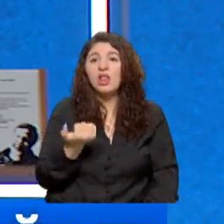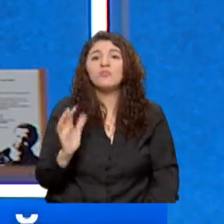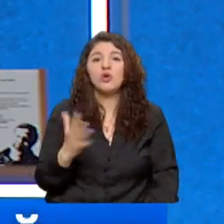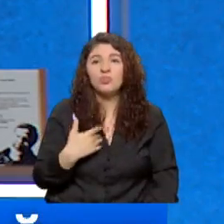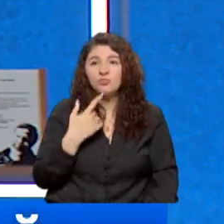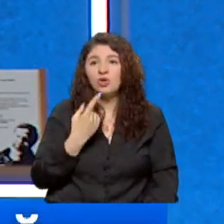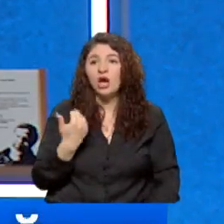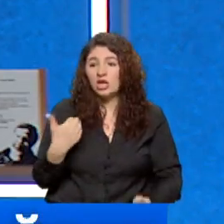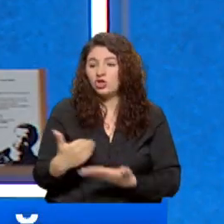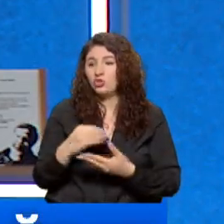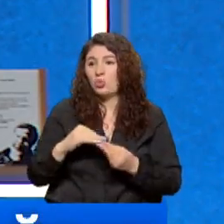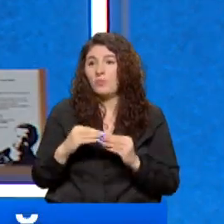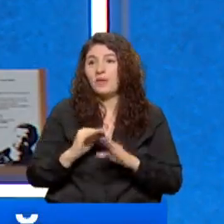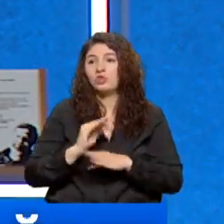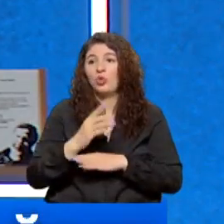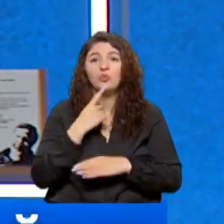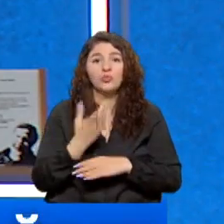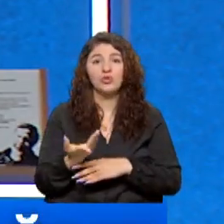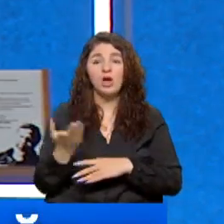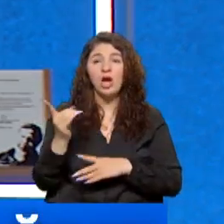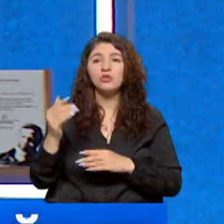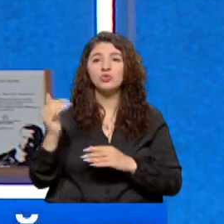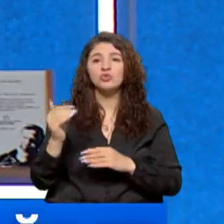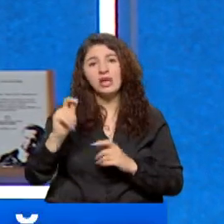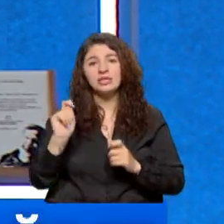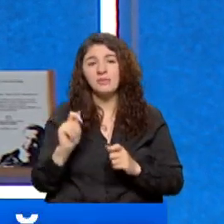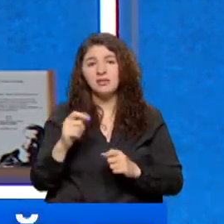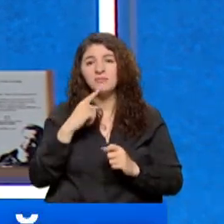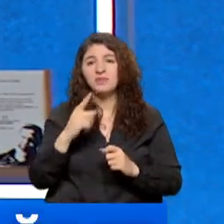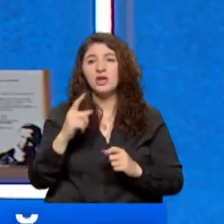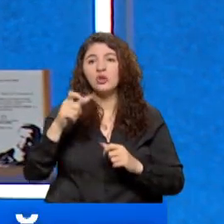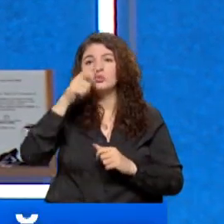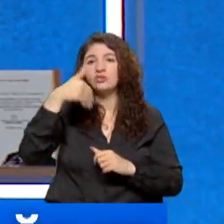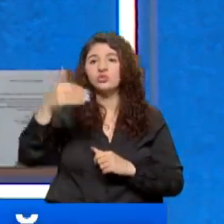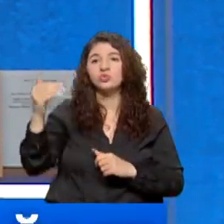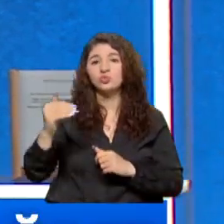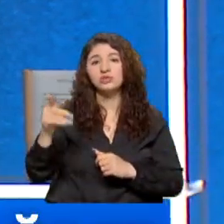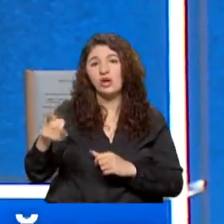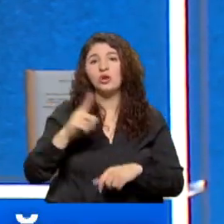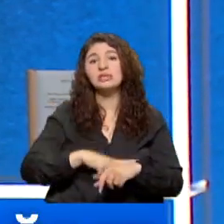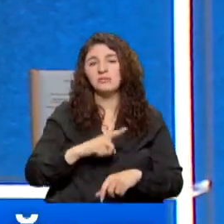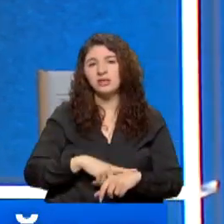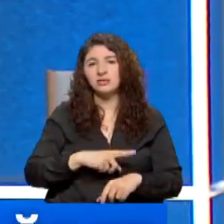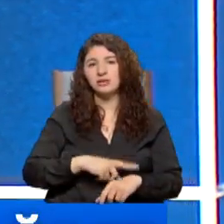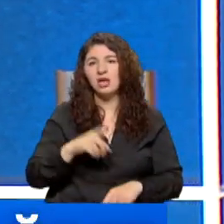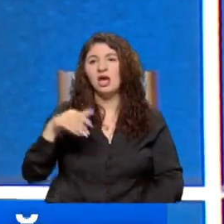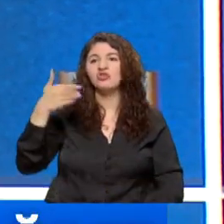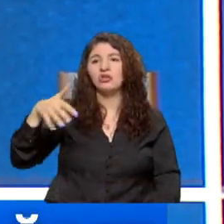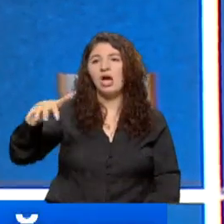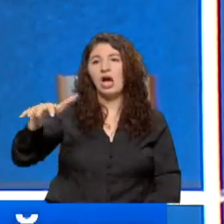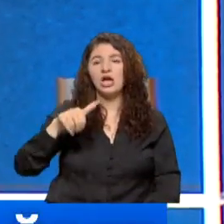alamıyorum diyor geçim sıkıntısı yaşıyorum diyor dolayısı ucuz atalım ve yurt dışında ucuzken o zamanlar